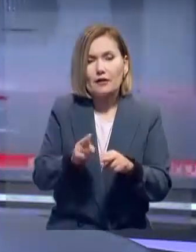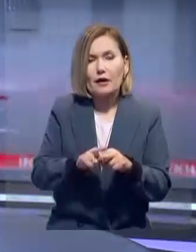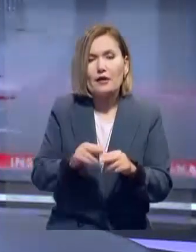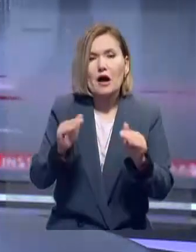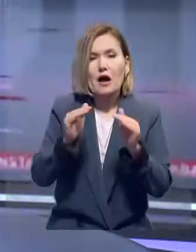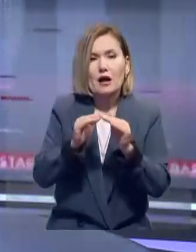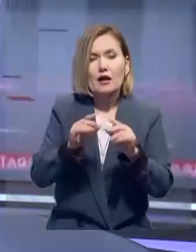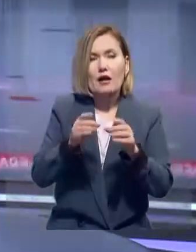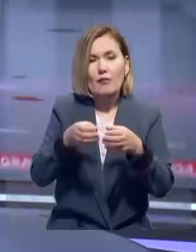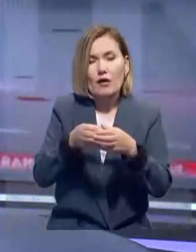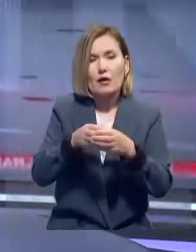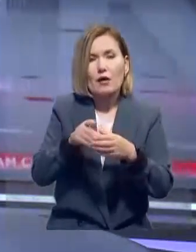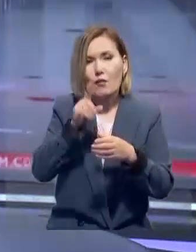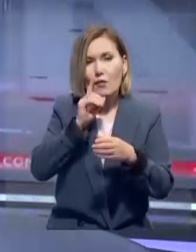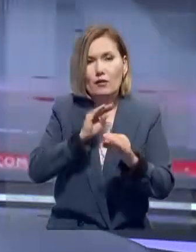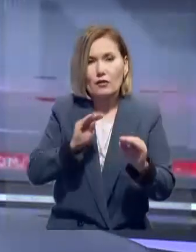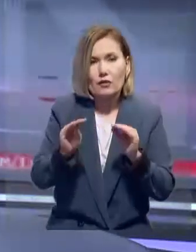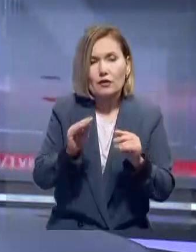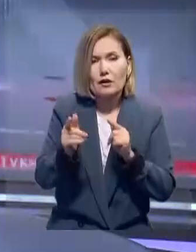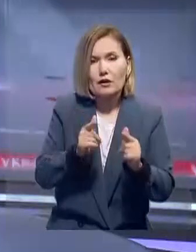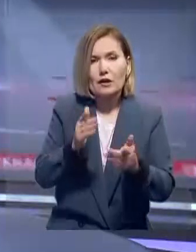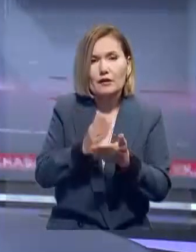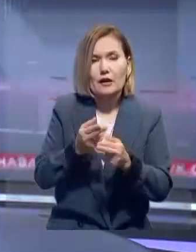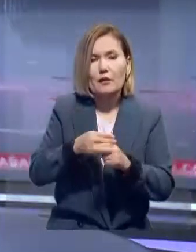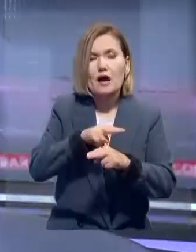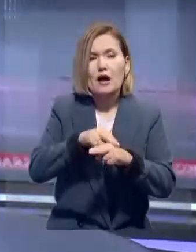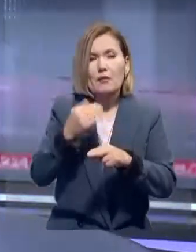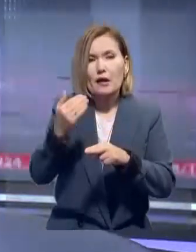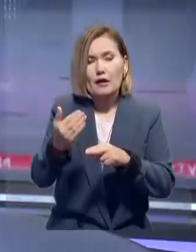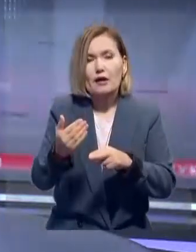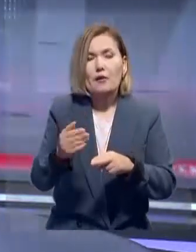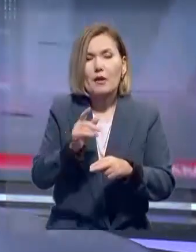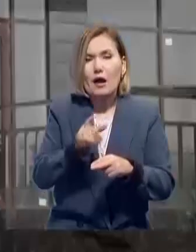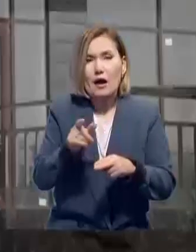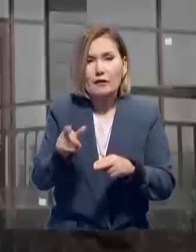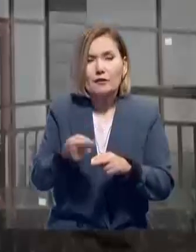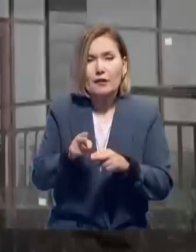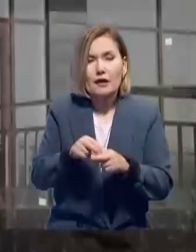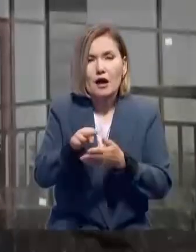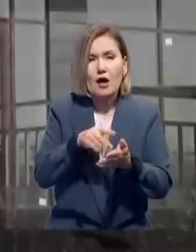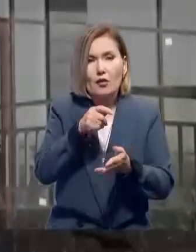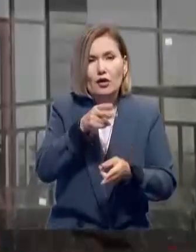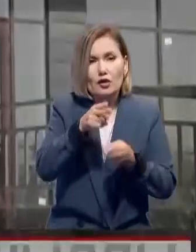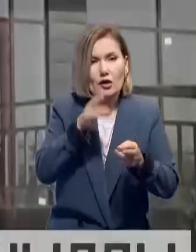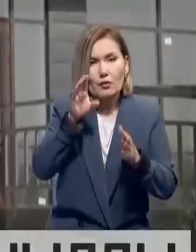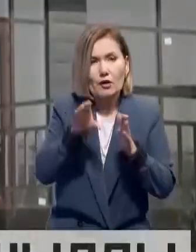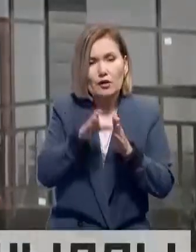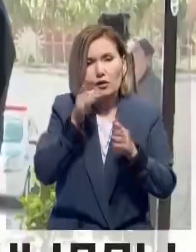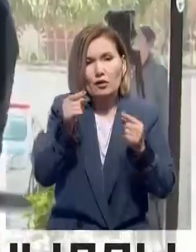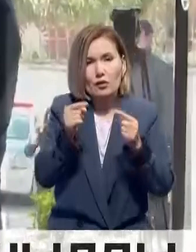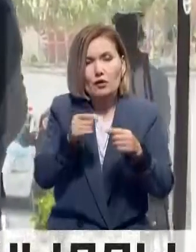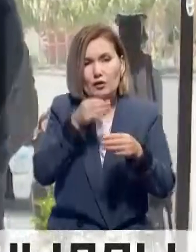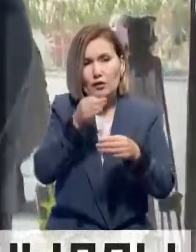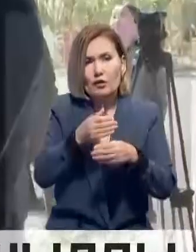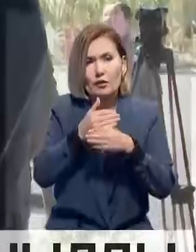қажетті құрал жабдықтармен толық қамтамасыз етілген. Тәртіп сақшылары тұрғындардың арыз шағымын осында қабылдап, кез келген мәселеге уақытылы жауап